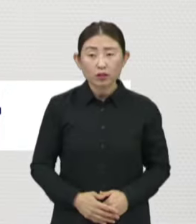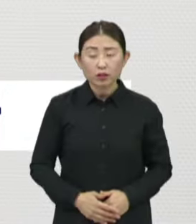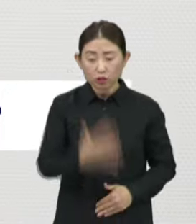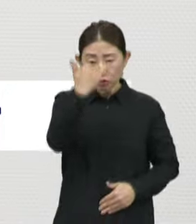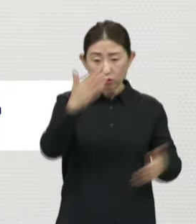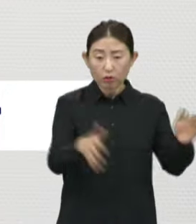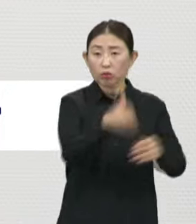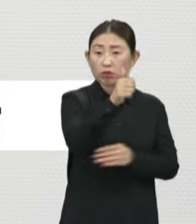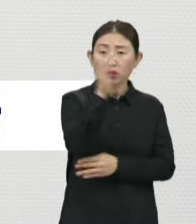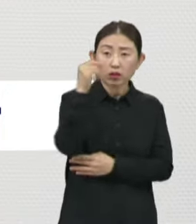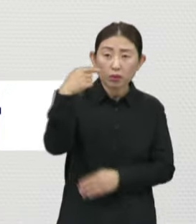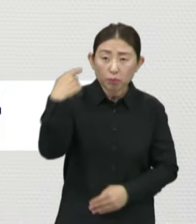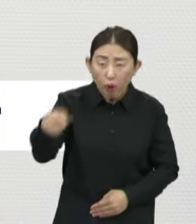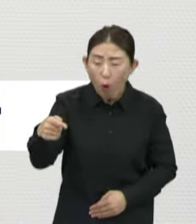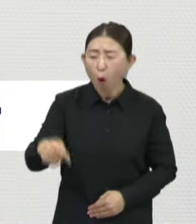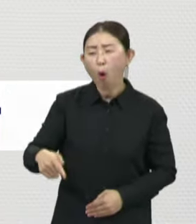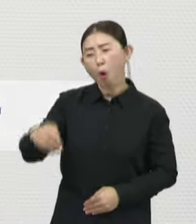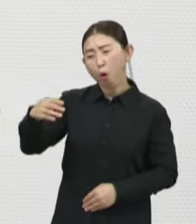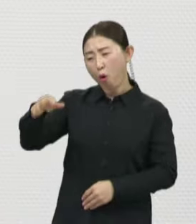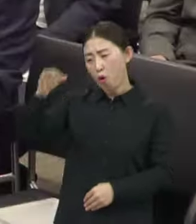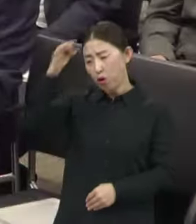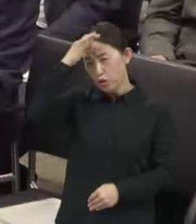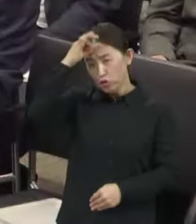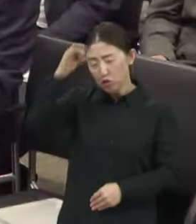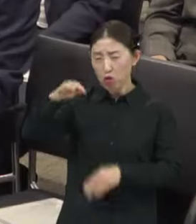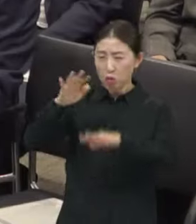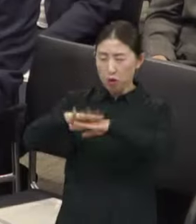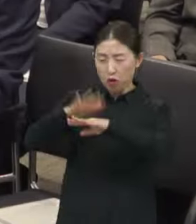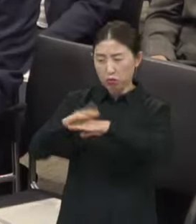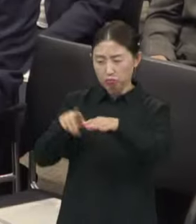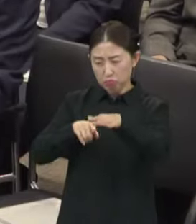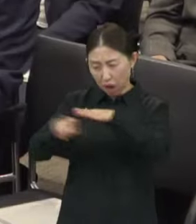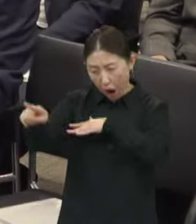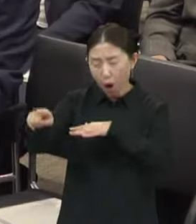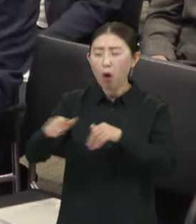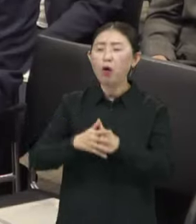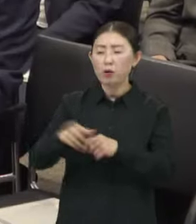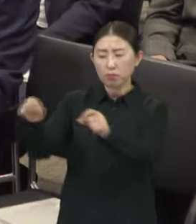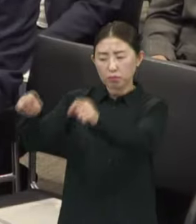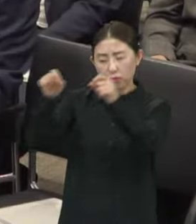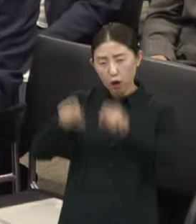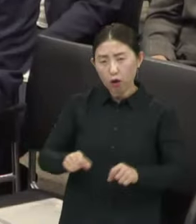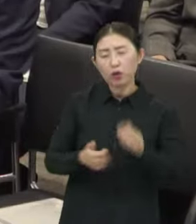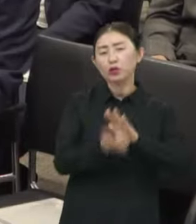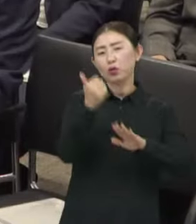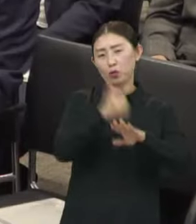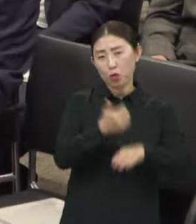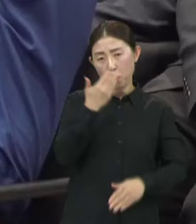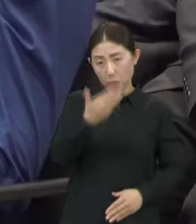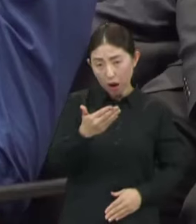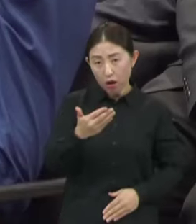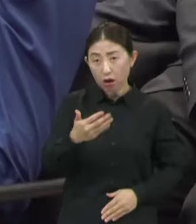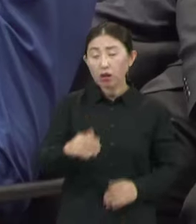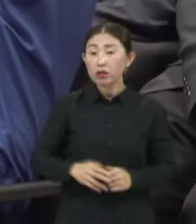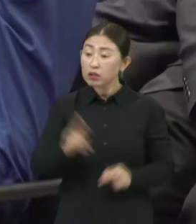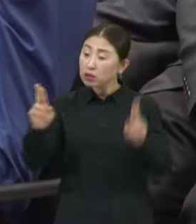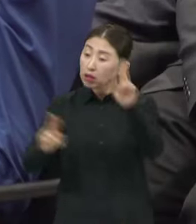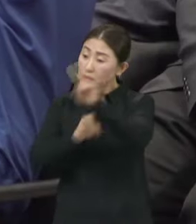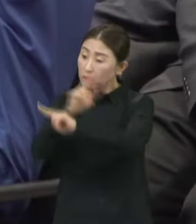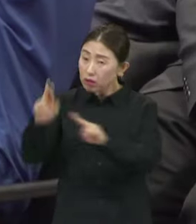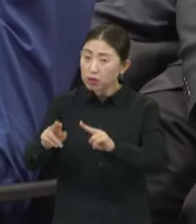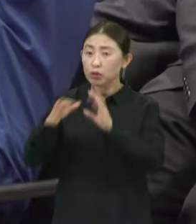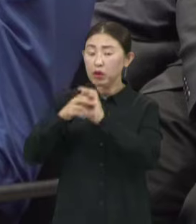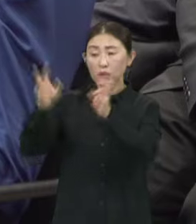김태흠 충남지사는 선진 농업기술과 시스템 도입이 성공의 핵심이라며 스마트팜 선진국인 네덜란드